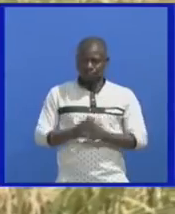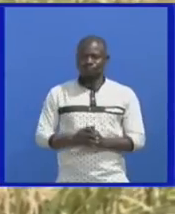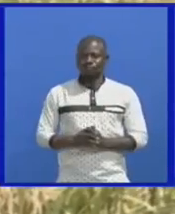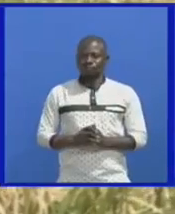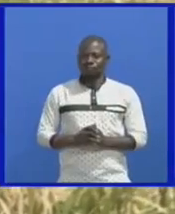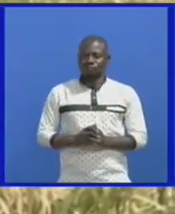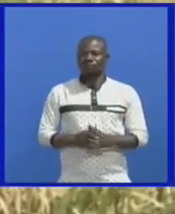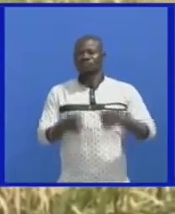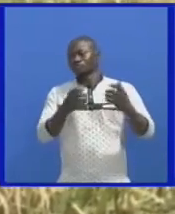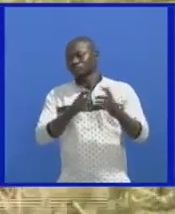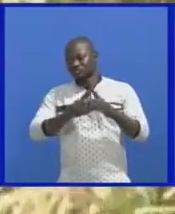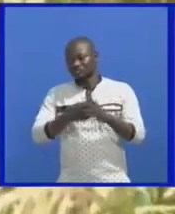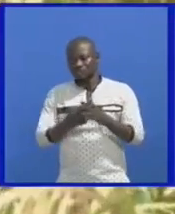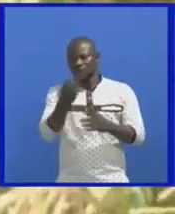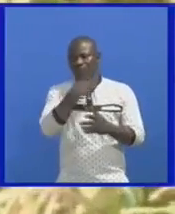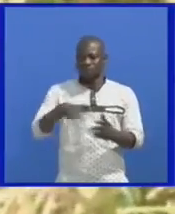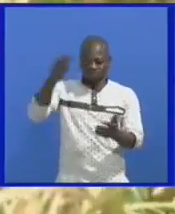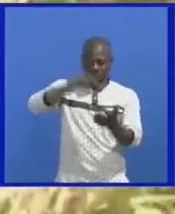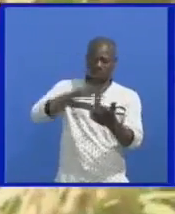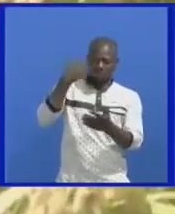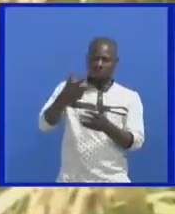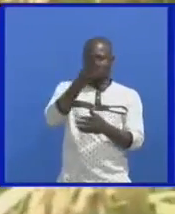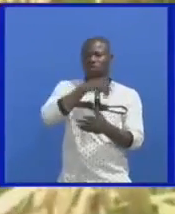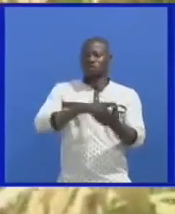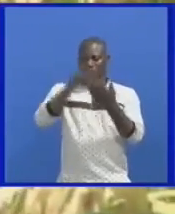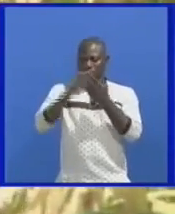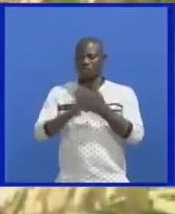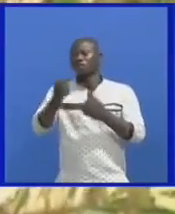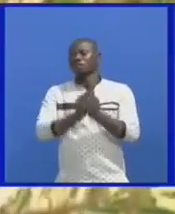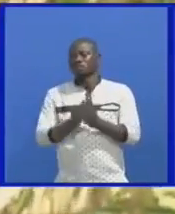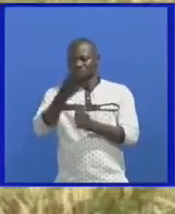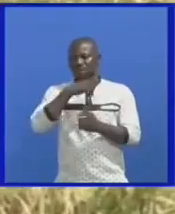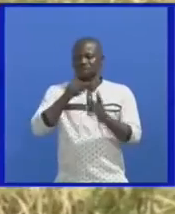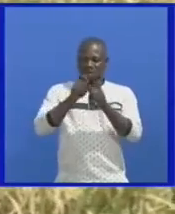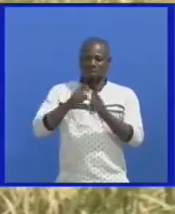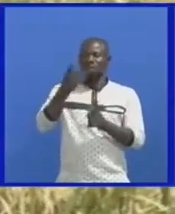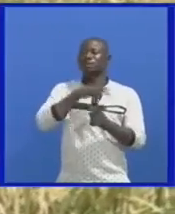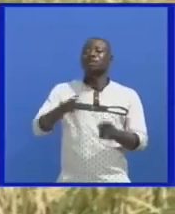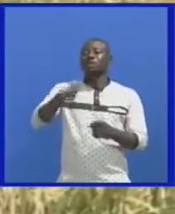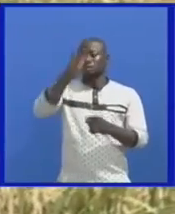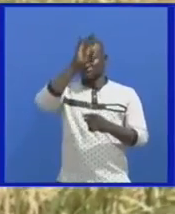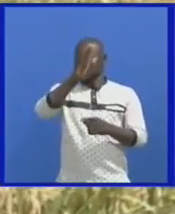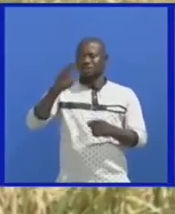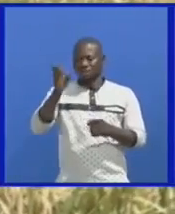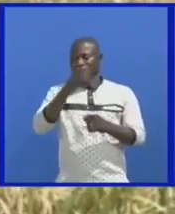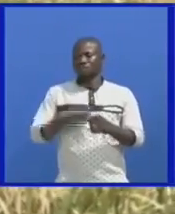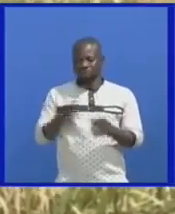Débuté en 2003, le projet riz pluvial, c'est 700 bas-fonds aménagés à travers le